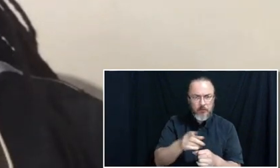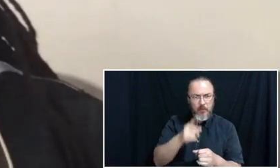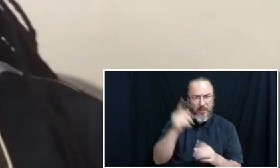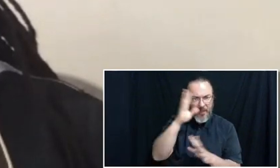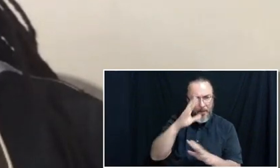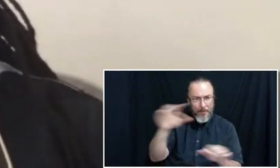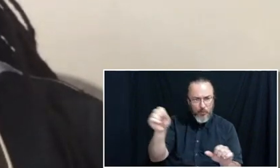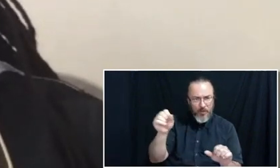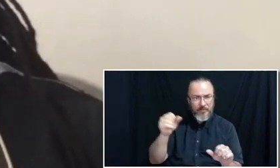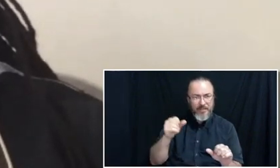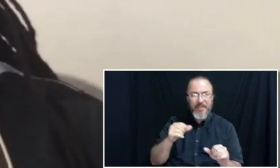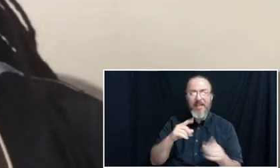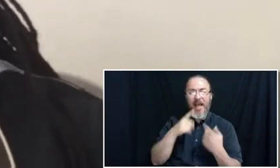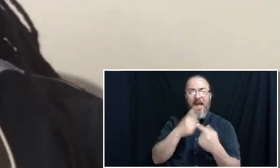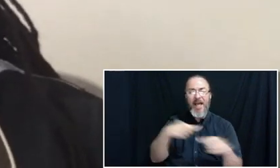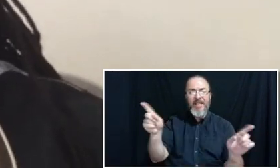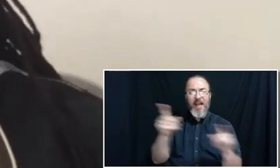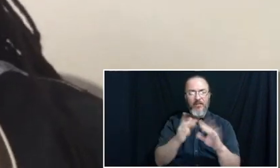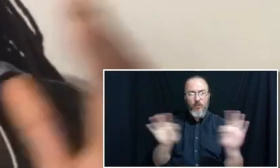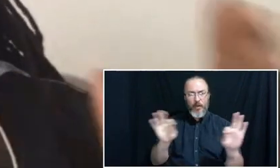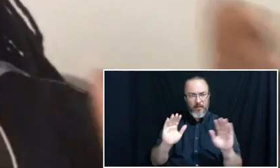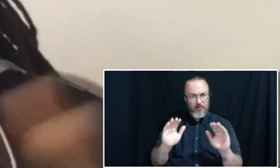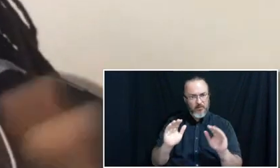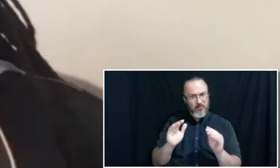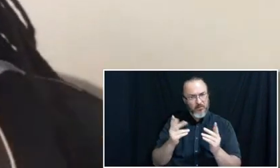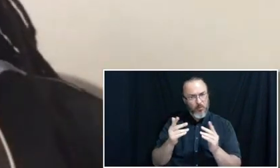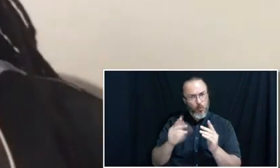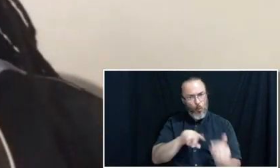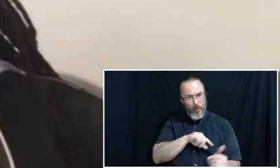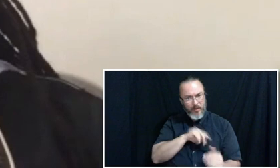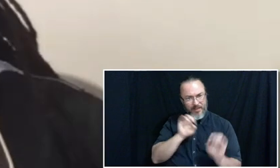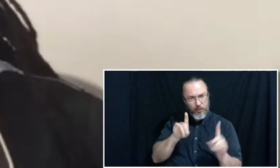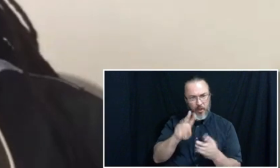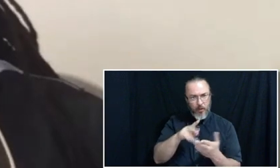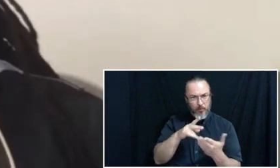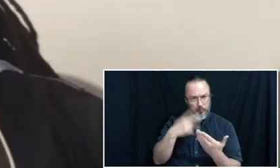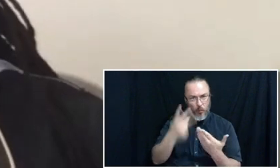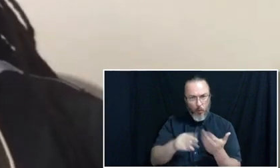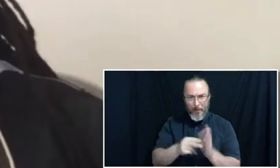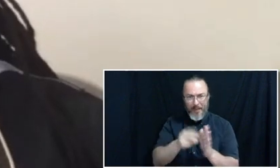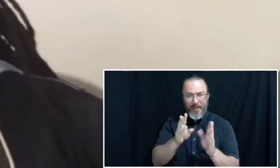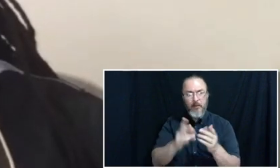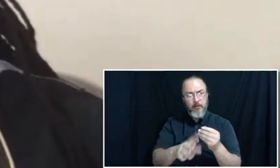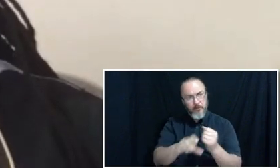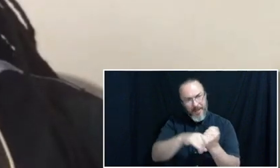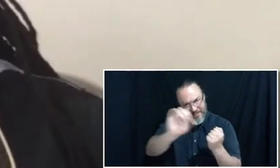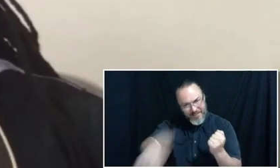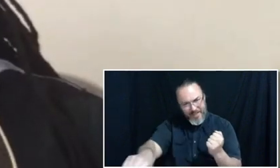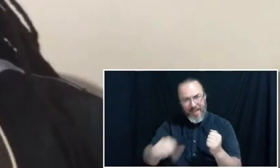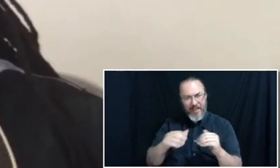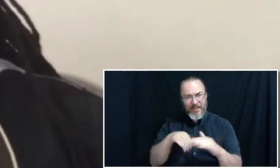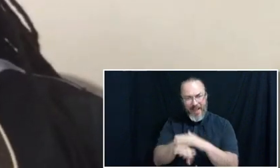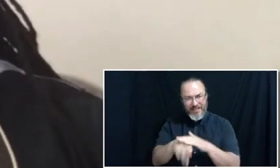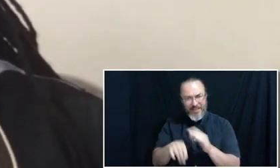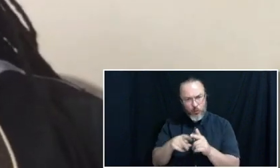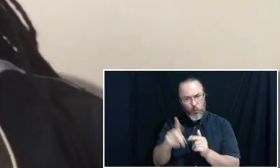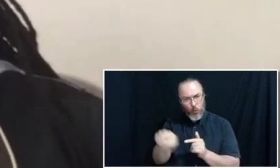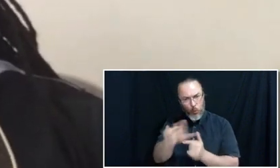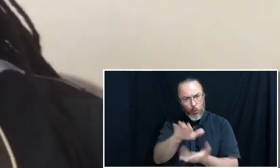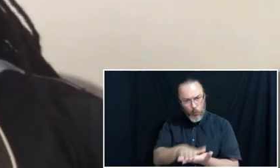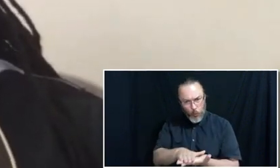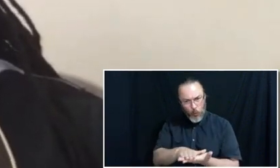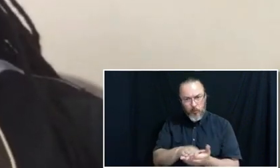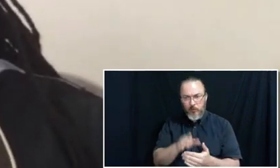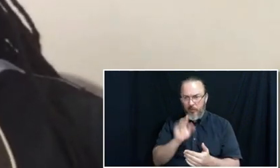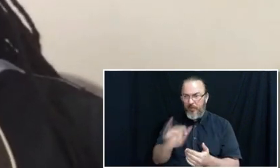le président a lancé un programme pour l'éducation de qualité qui a permis un meilleur accès dans toutes